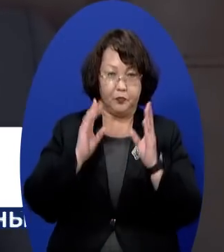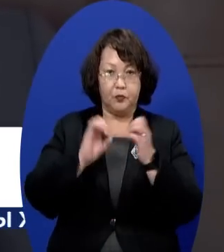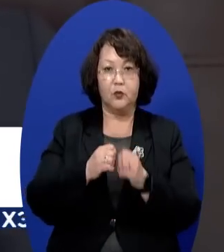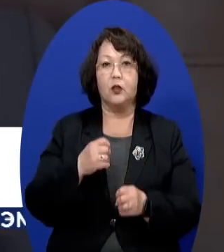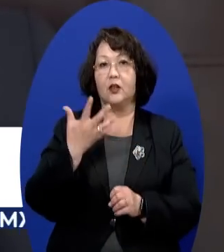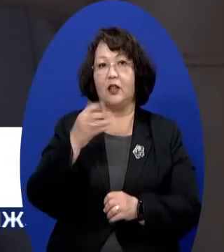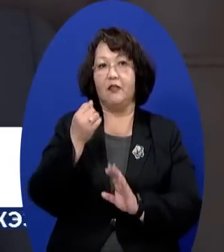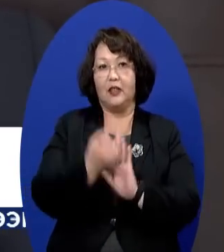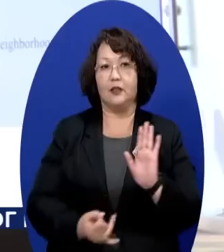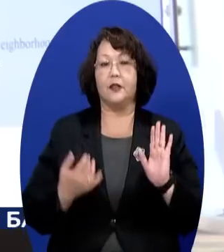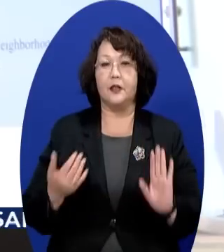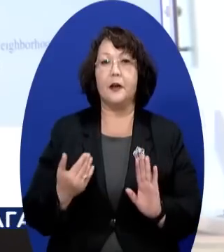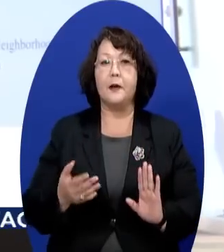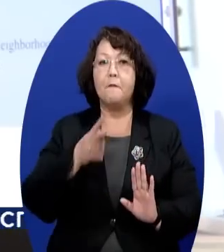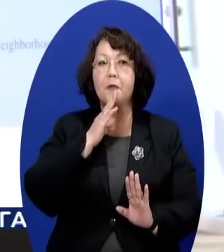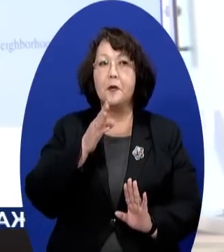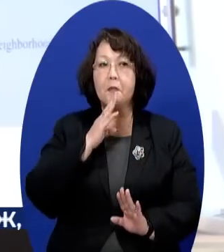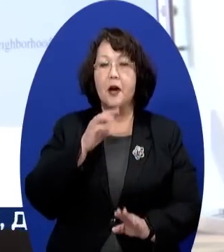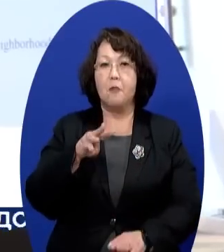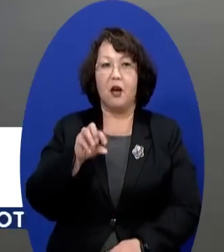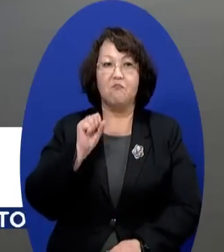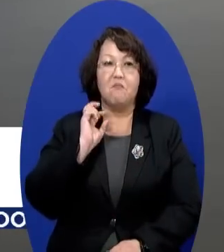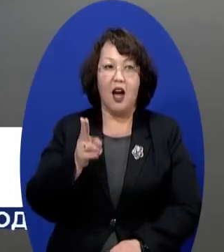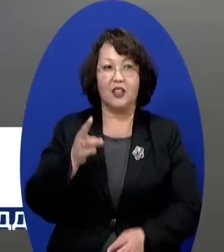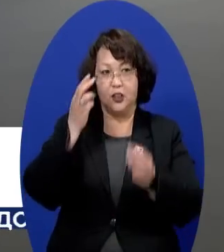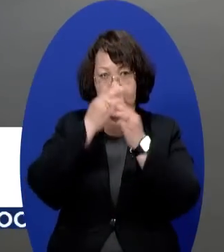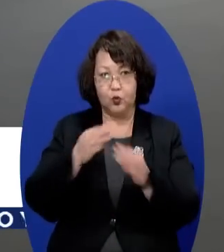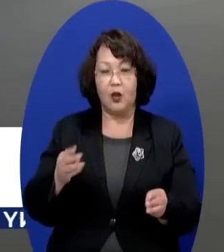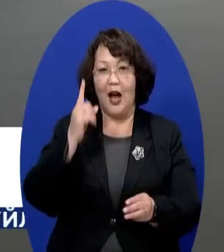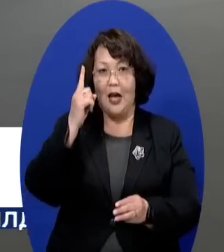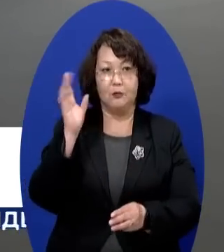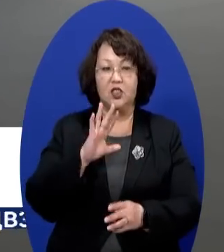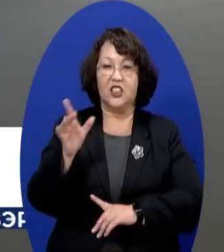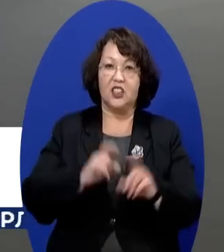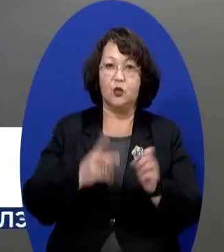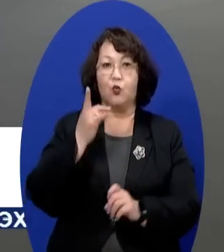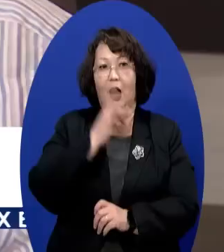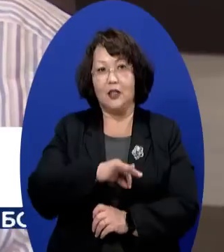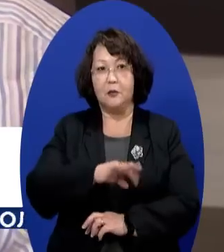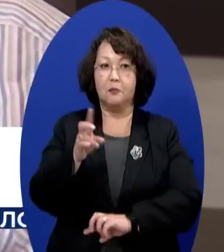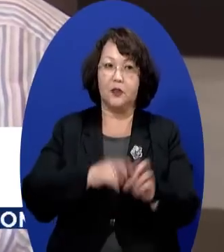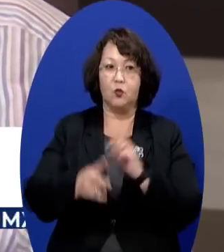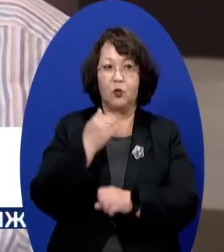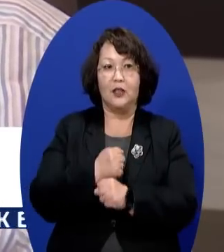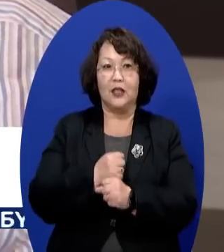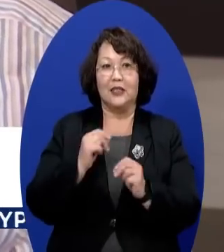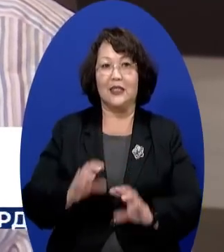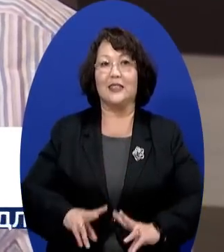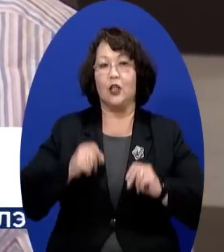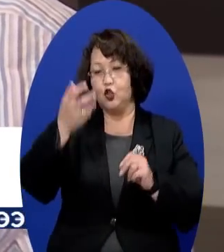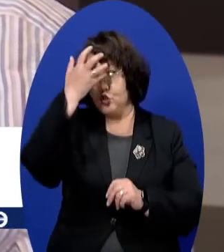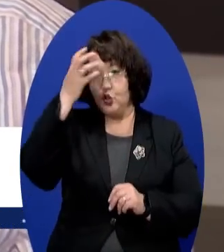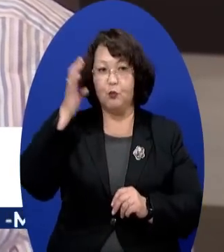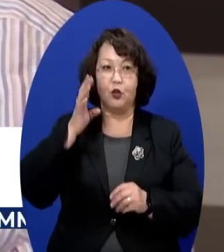орчим илтгэл хилэлцэгдэх юм байна. За дан ганц математикийн шинжлэх ухааны асуудал бус эдийн засгийн өгөөж, бизнесийн үйл ажиллагааг сайжруулах төрийн